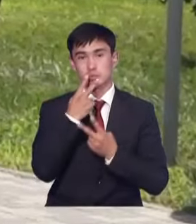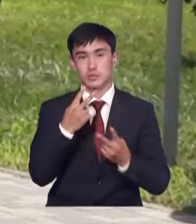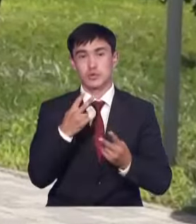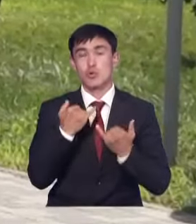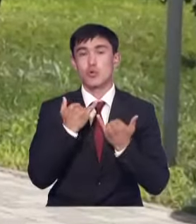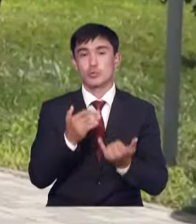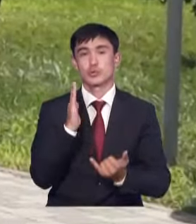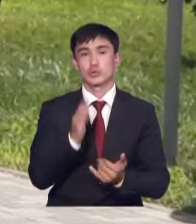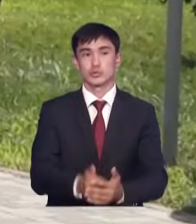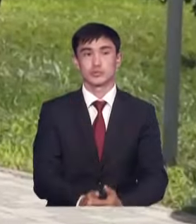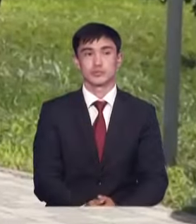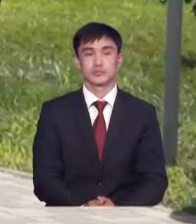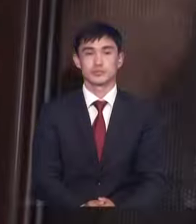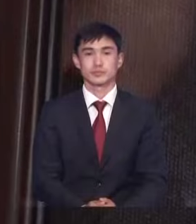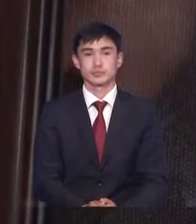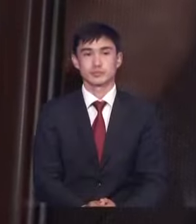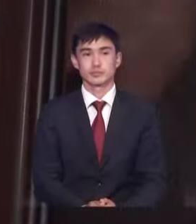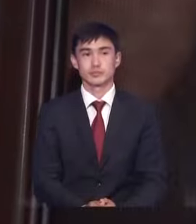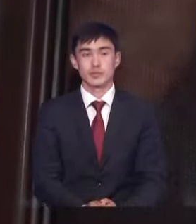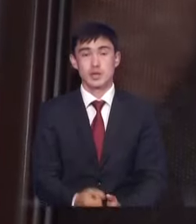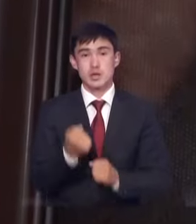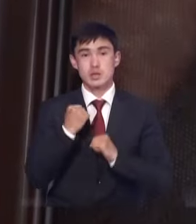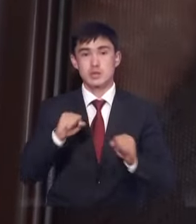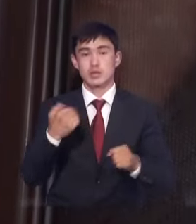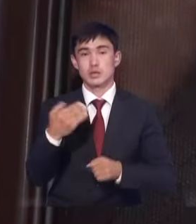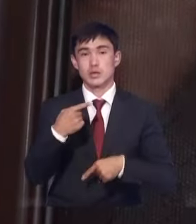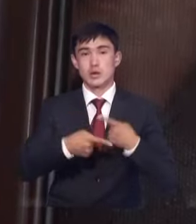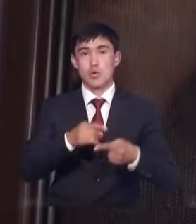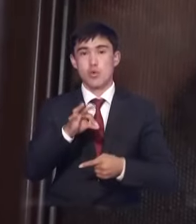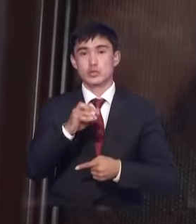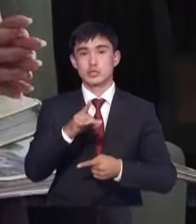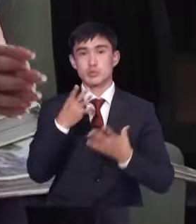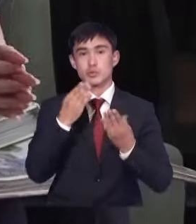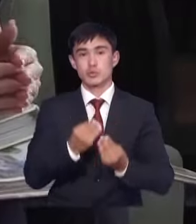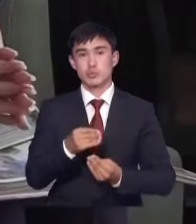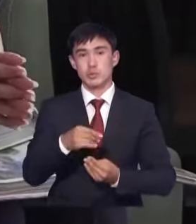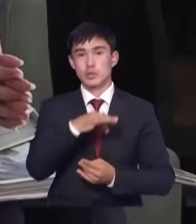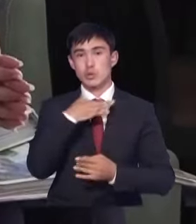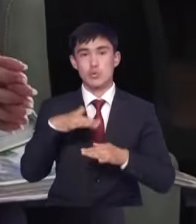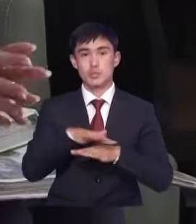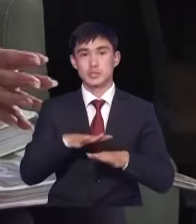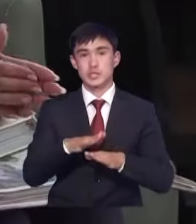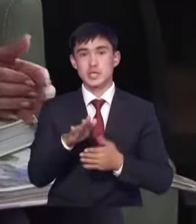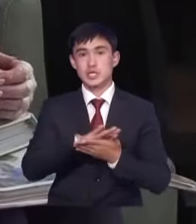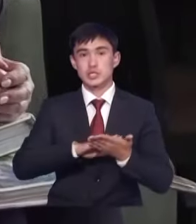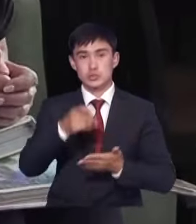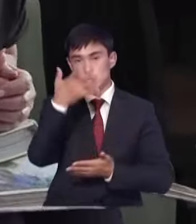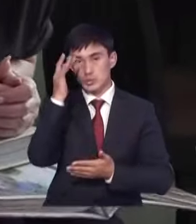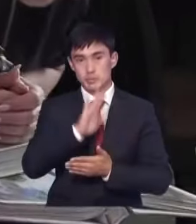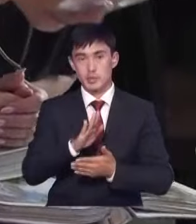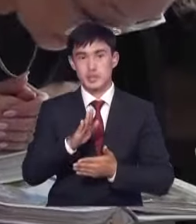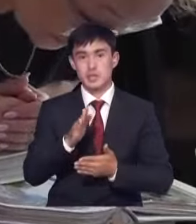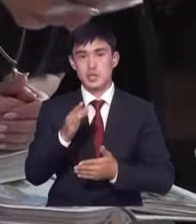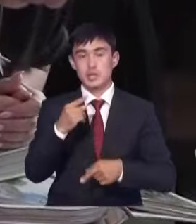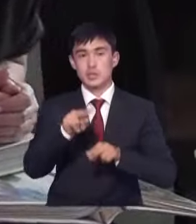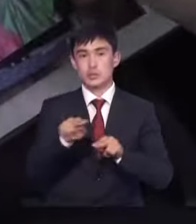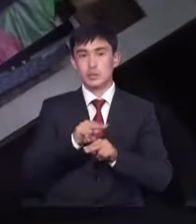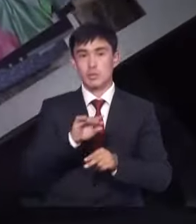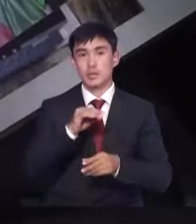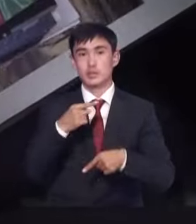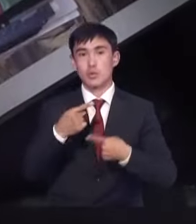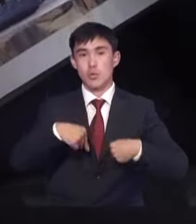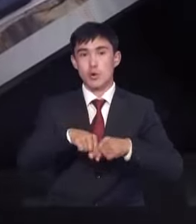құрмет көрсету болып табылады негізі. Ерлік елге мұра. Олжастай бейбіт күннің батырлары көп емес, ерліктер ешқашан ұмытылмайды. Ерлікті дәріптеуге бағытталған